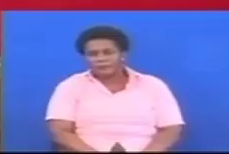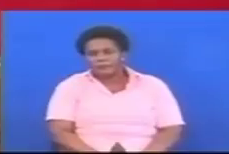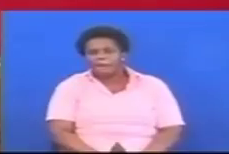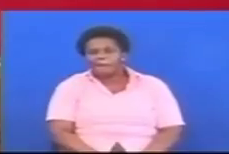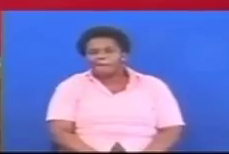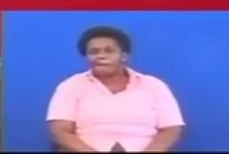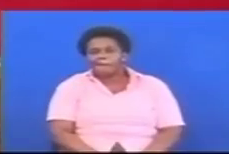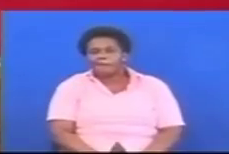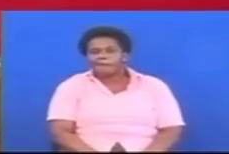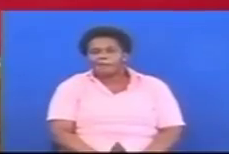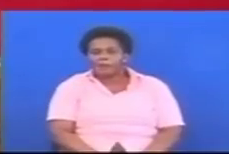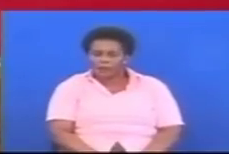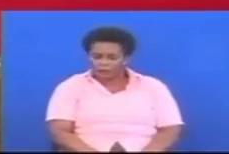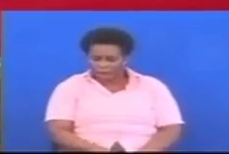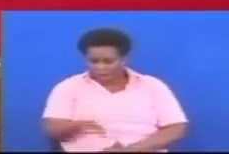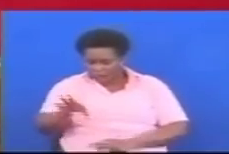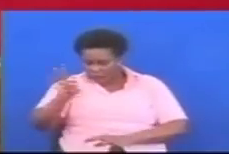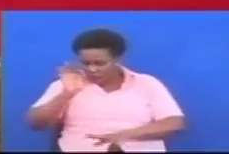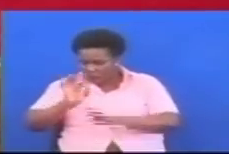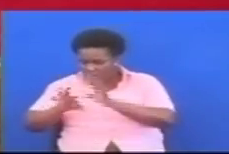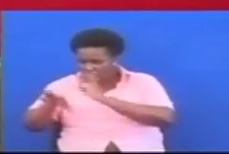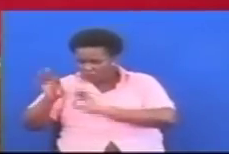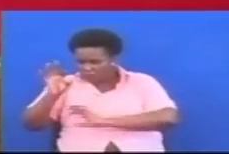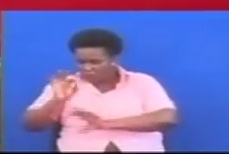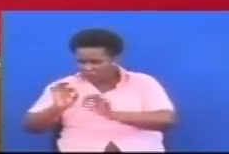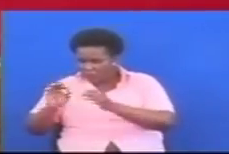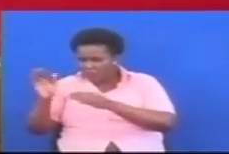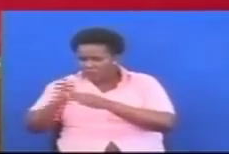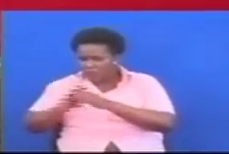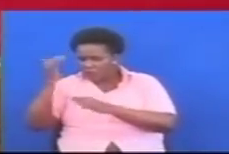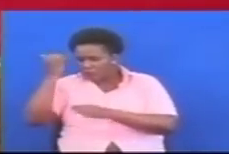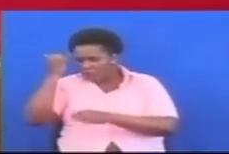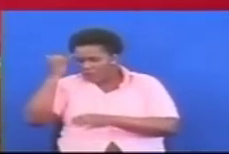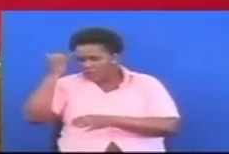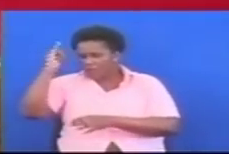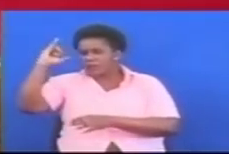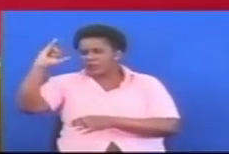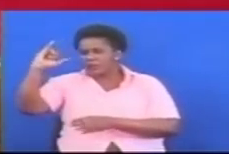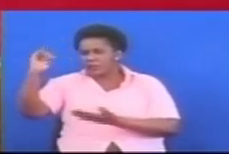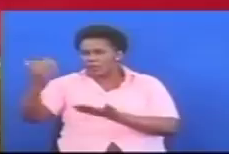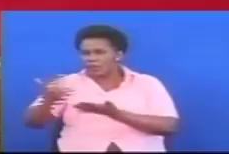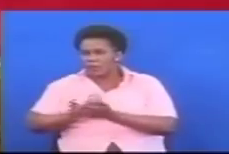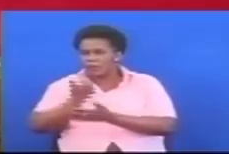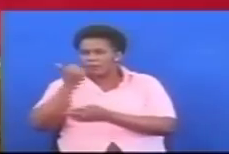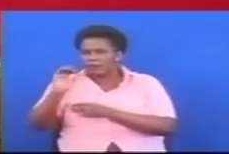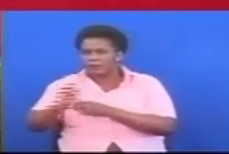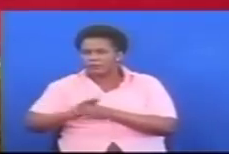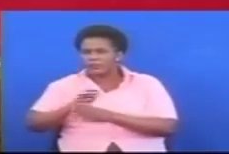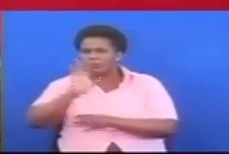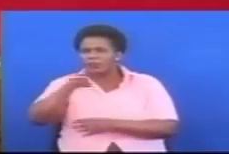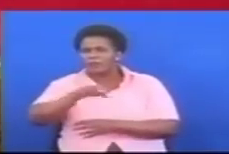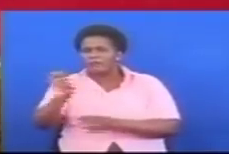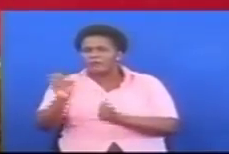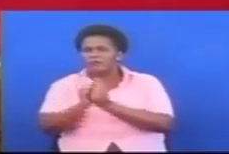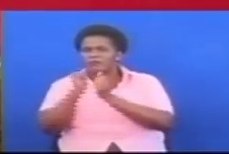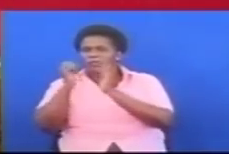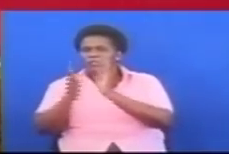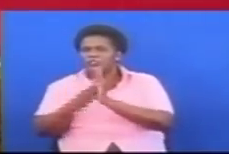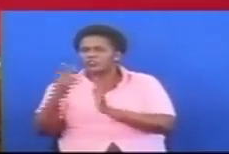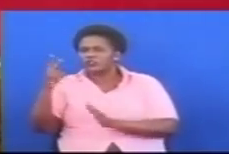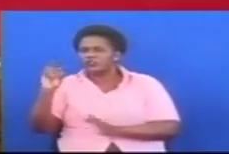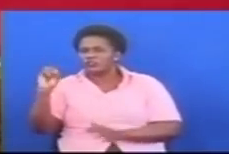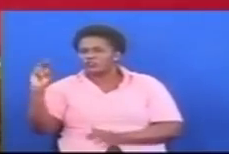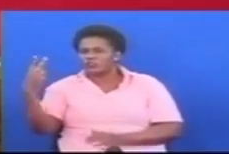Uchambuzi na makadirio ya mapato na matumizi kwa mwaka wa fedha 2019-2020 fungu